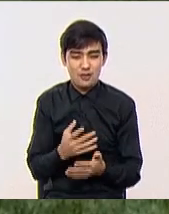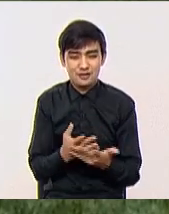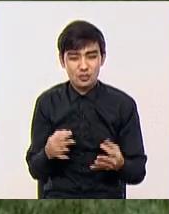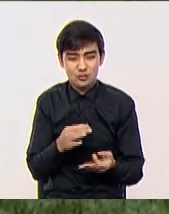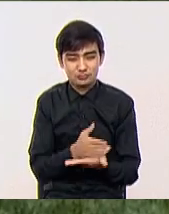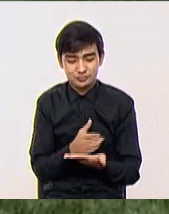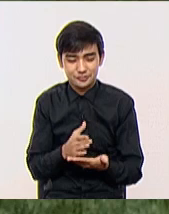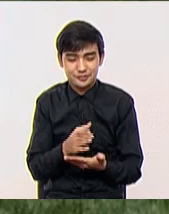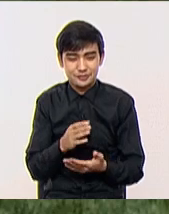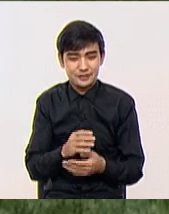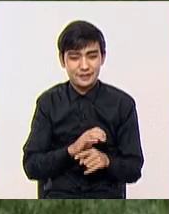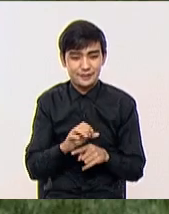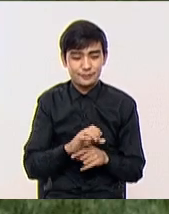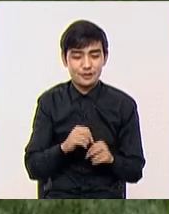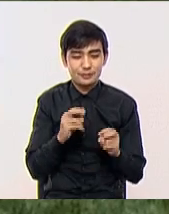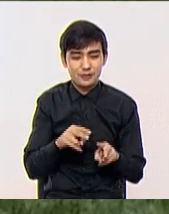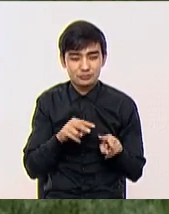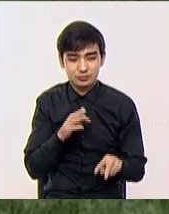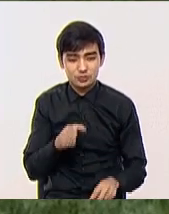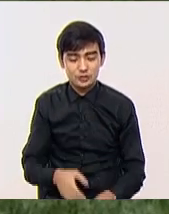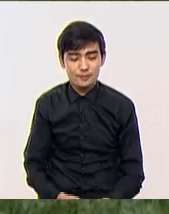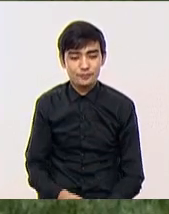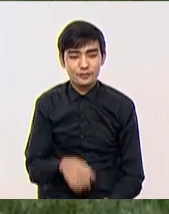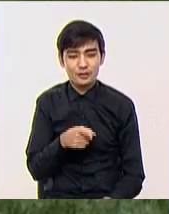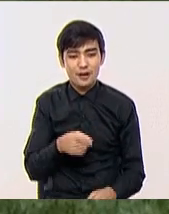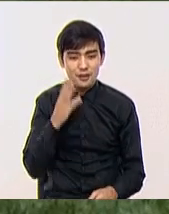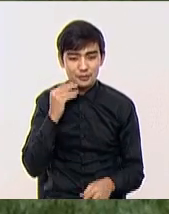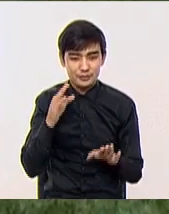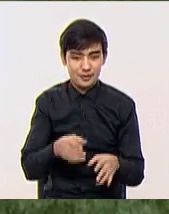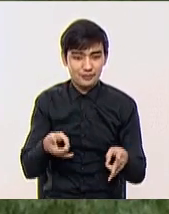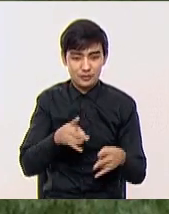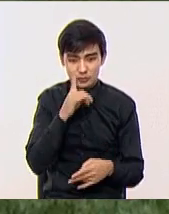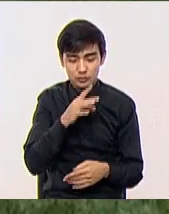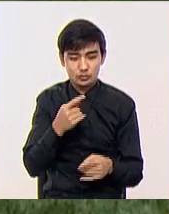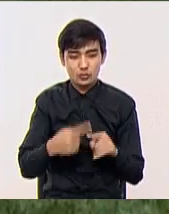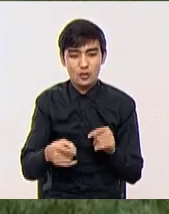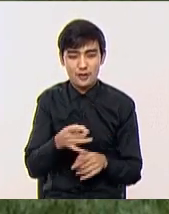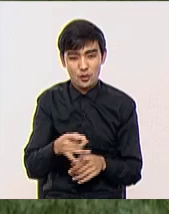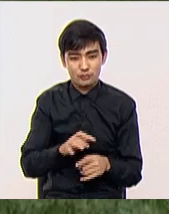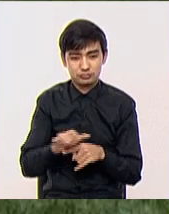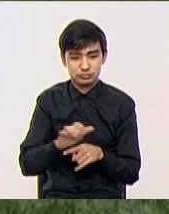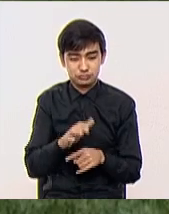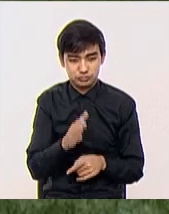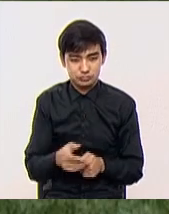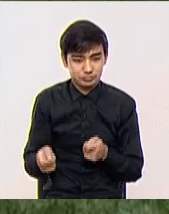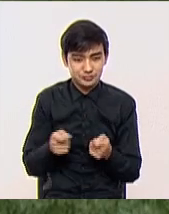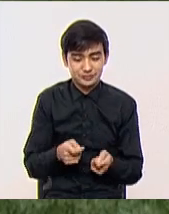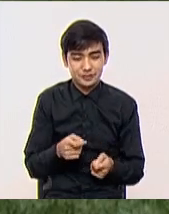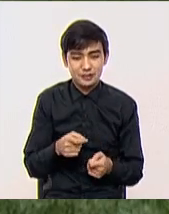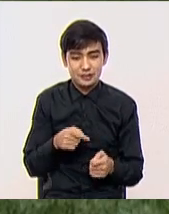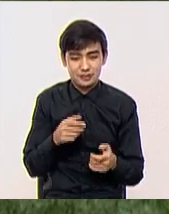комитета санэпидконтроля. То есть, получается, вот эти партию не оставят в Алматы, а по всем регионам распределят. Как ее будут перевозить? На